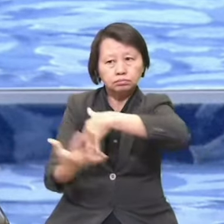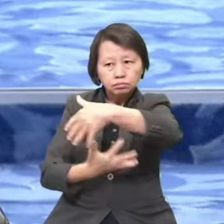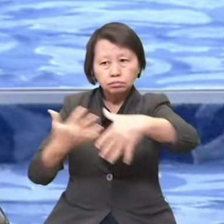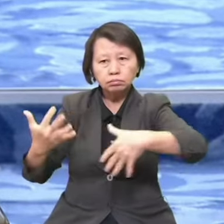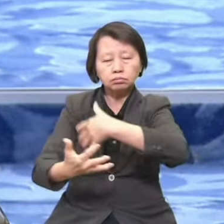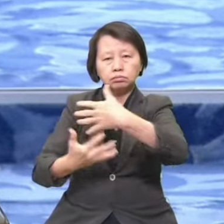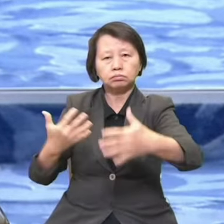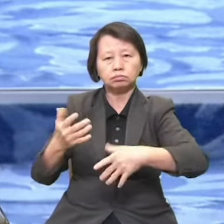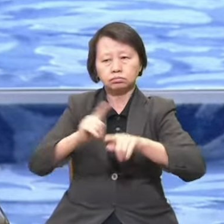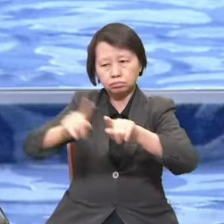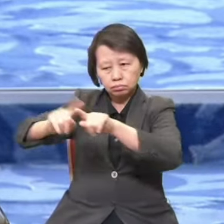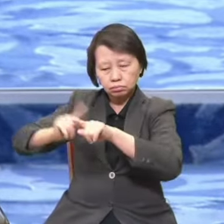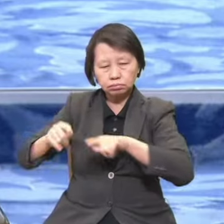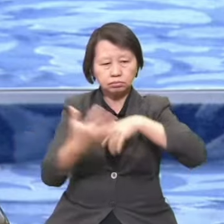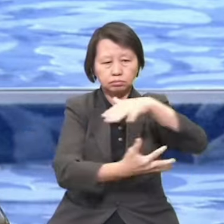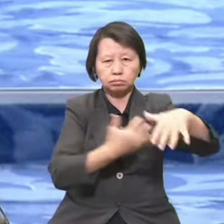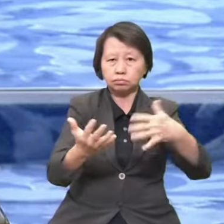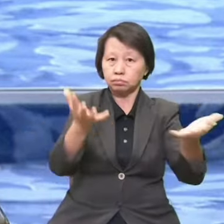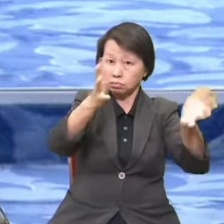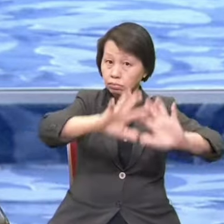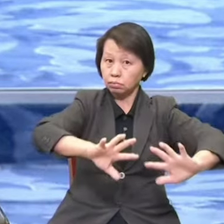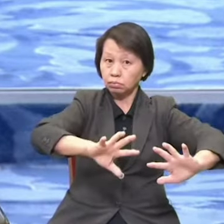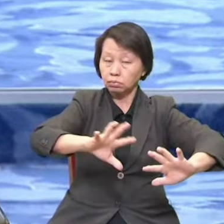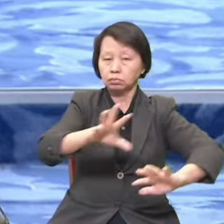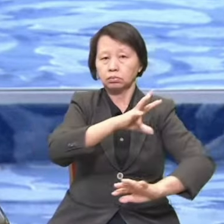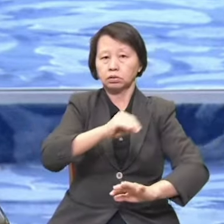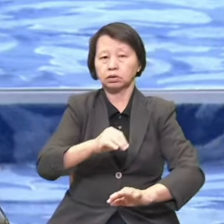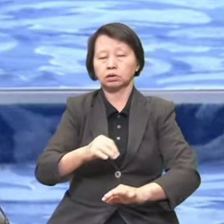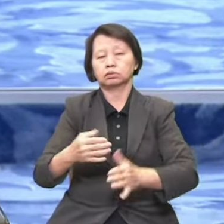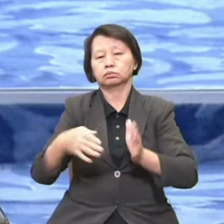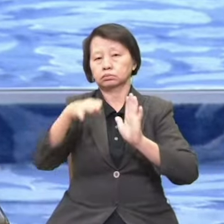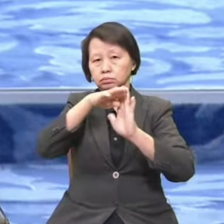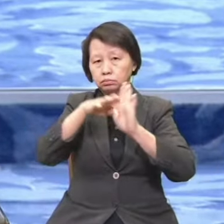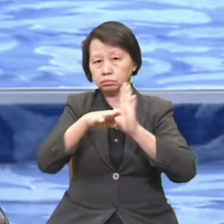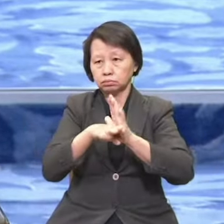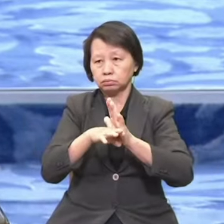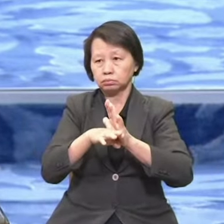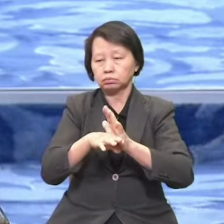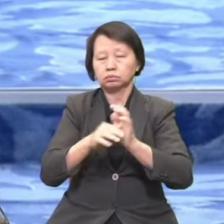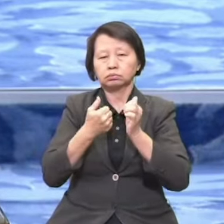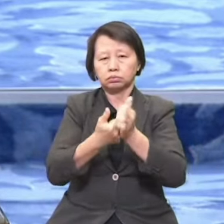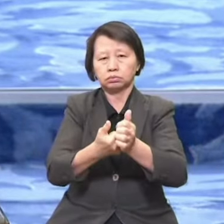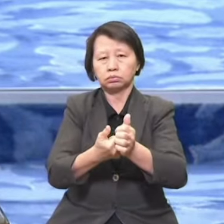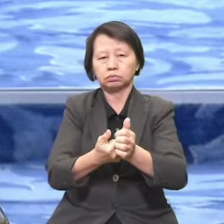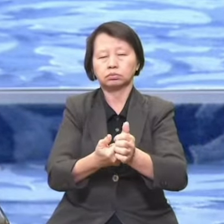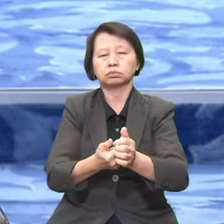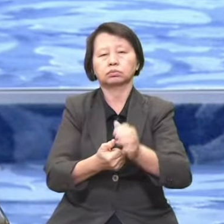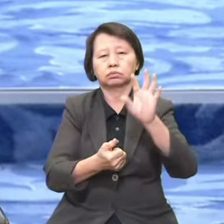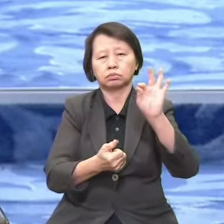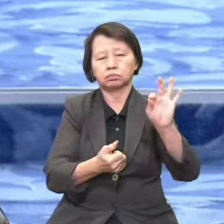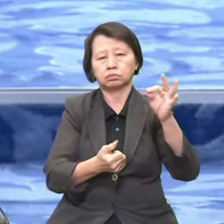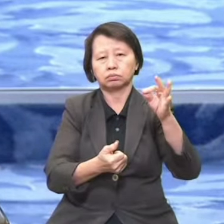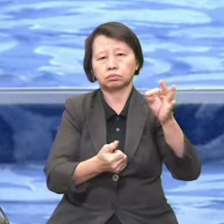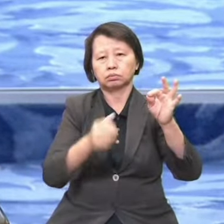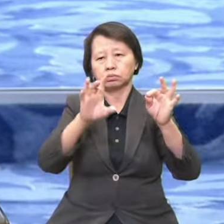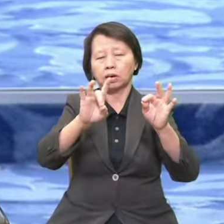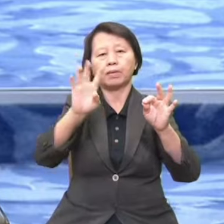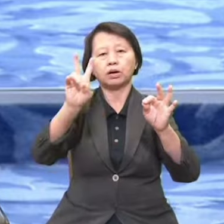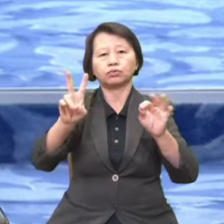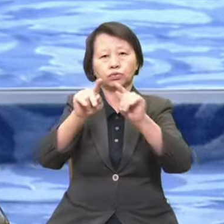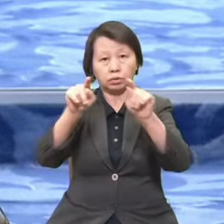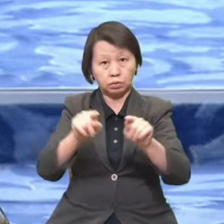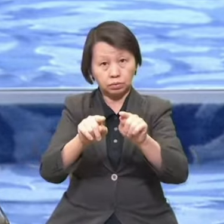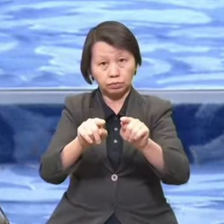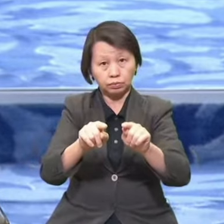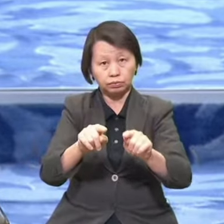multilateral dalam konteks ASEAN dan prinsipnyaah prinsip uncl 1982 soal